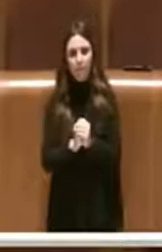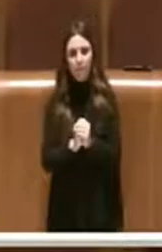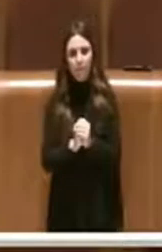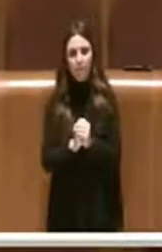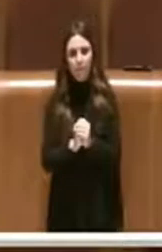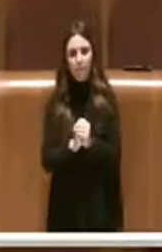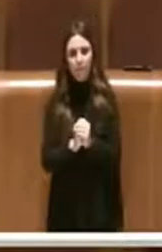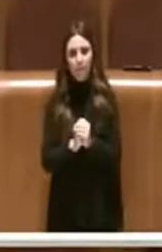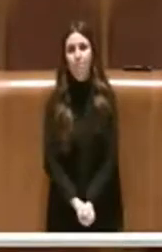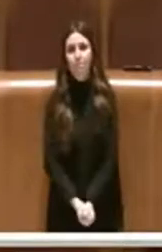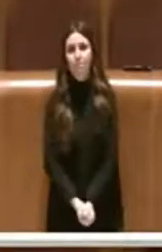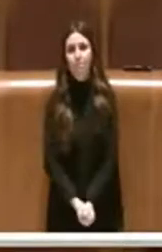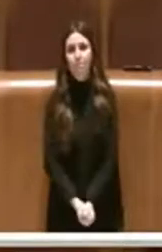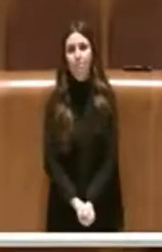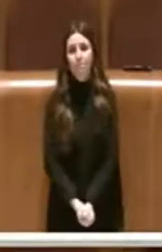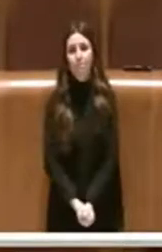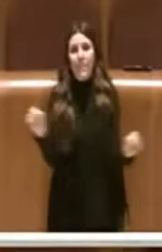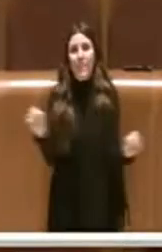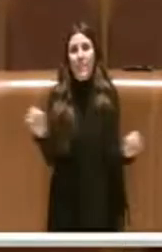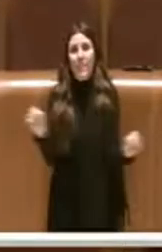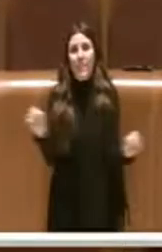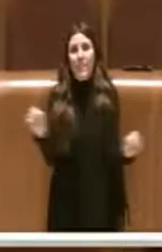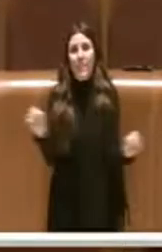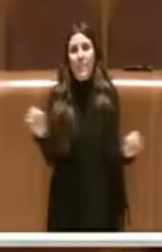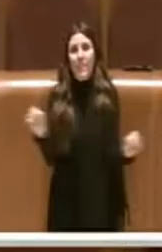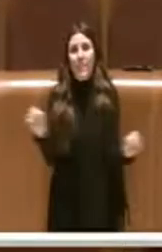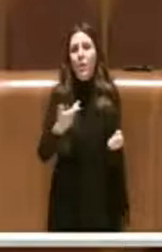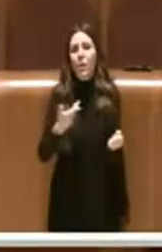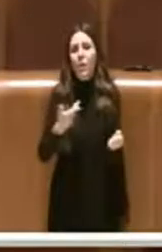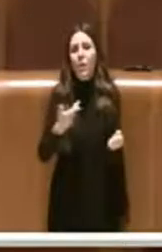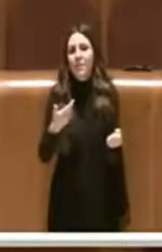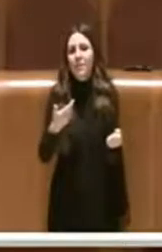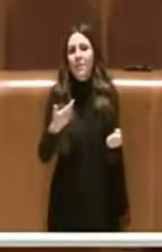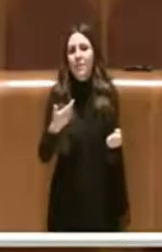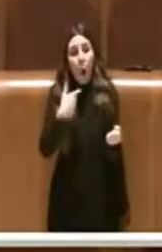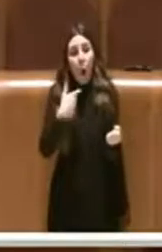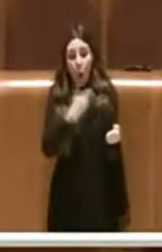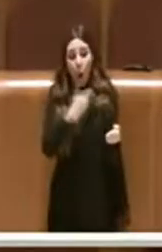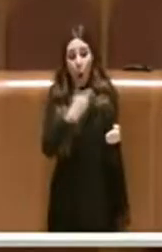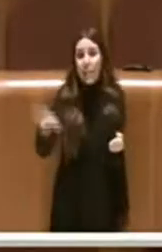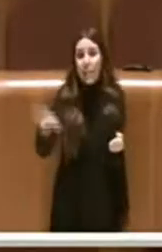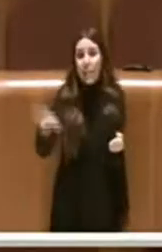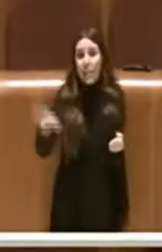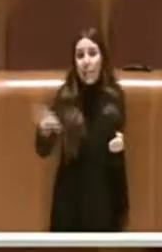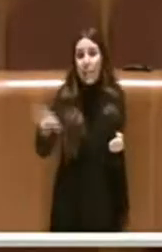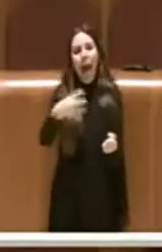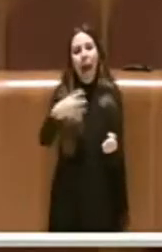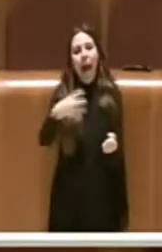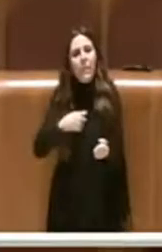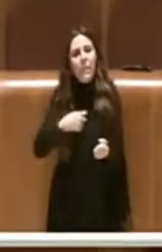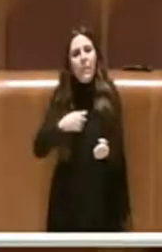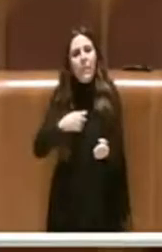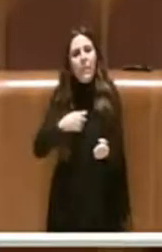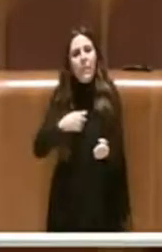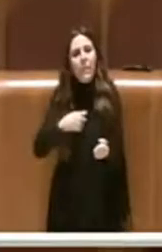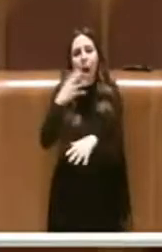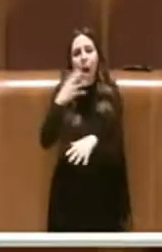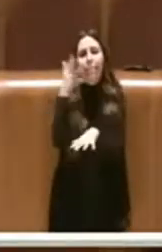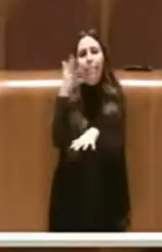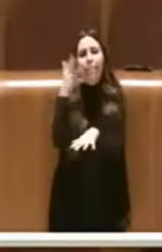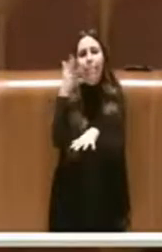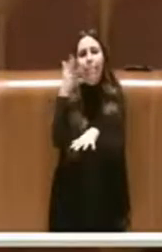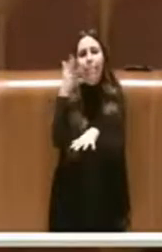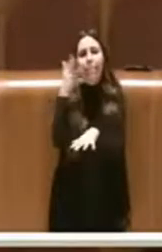Non è possibile però che ogni qualvolta un consigliere o un assessore faccia un intervento che